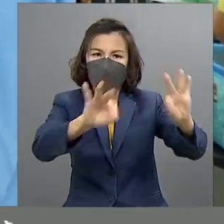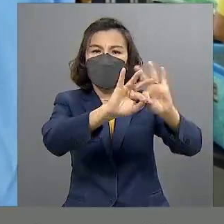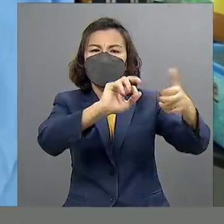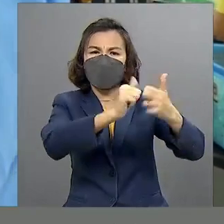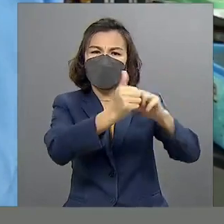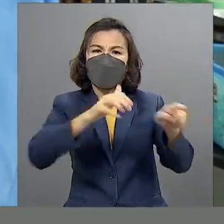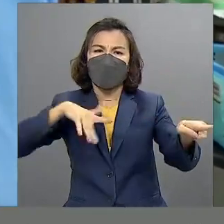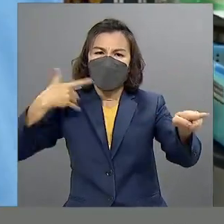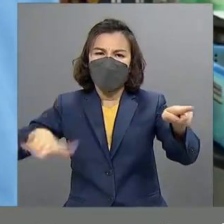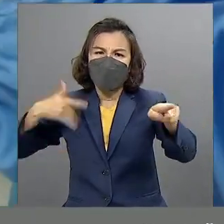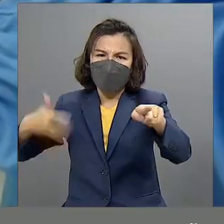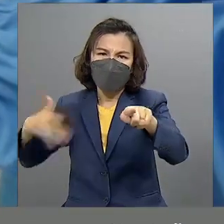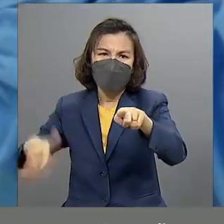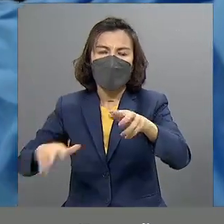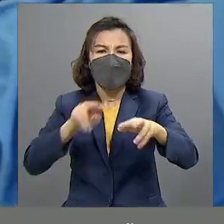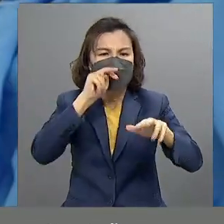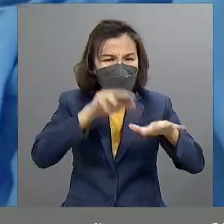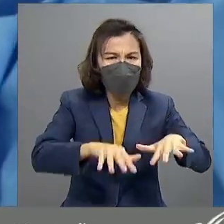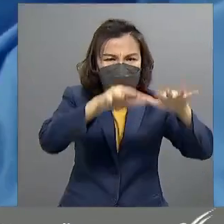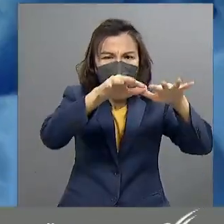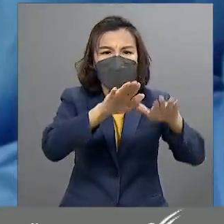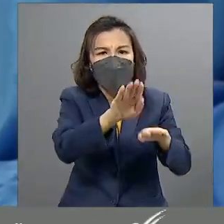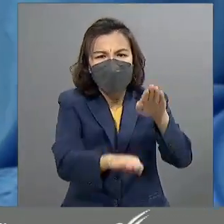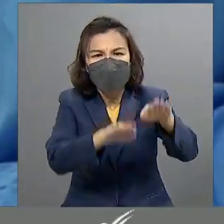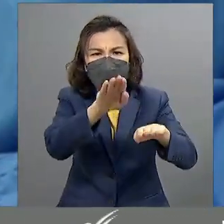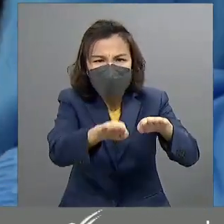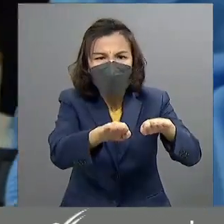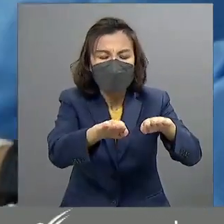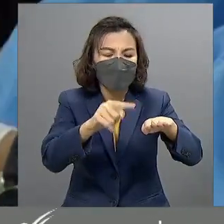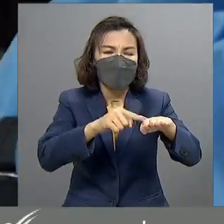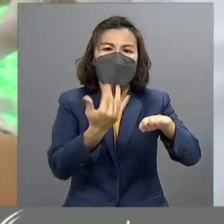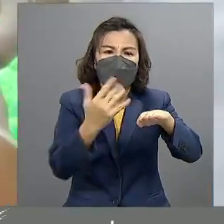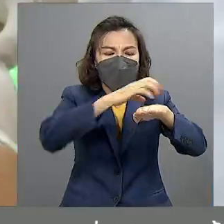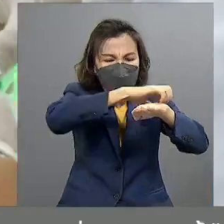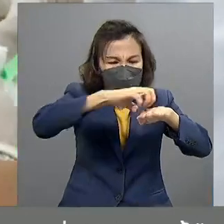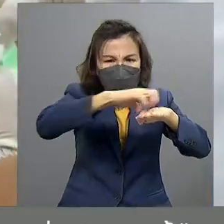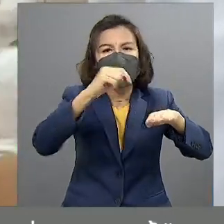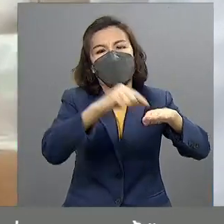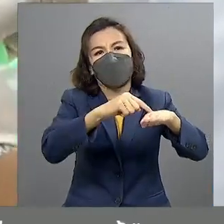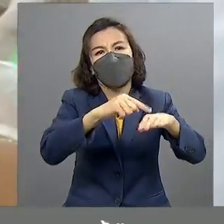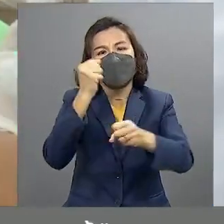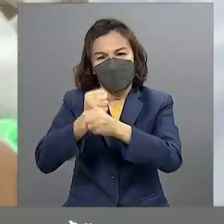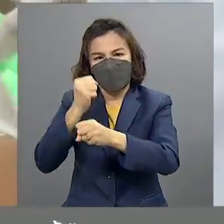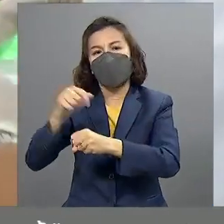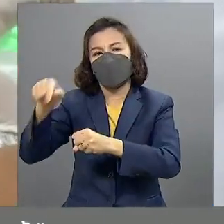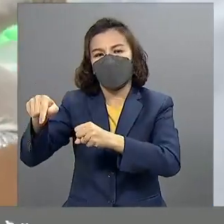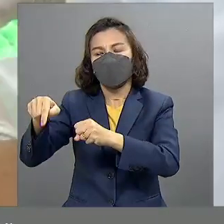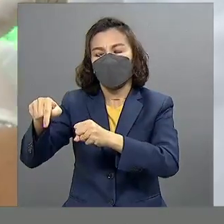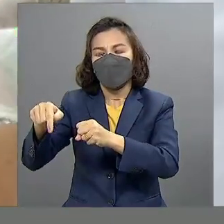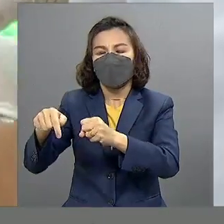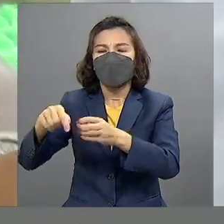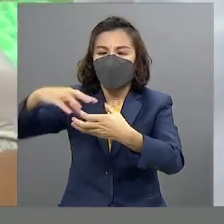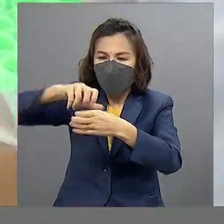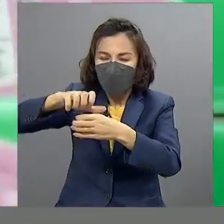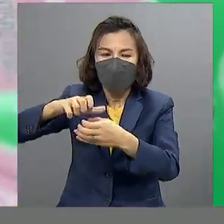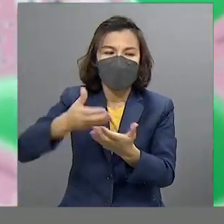ที่ได้รับผลกระทบจากน้ำท่วมนี้ทางคณะก็เลยอาสาผลิตครีมขี้ผึ้งรักษาโรคน้ำกัดเท้าเนี่ยแหละค่ะเอาไปแจกจ่ายให้กับผู้ประสบ